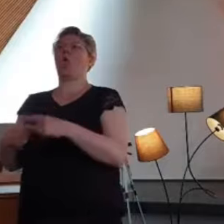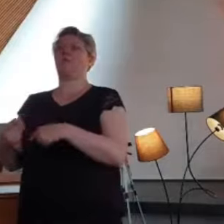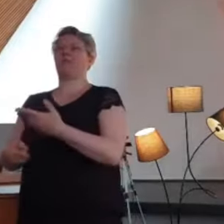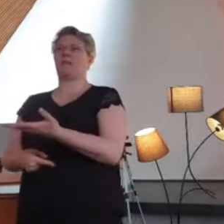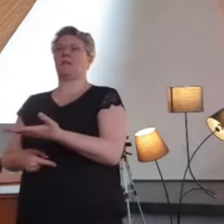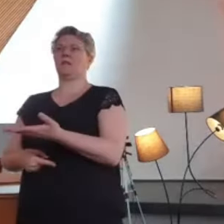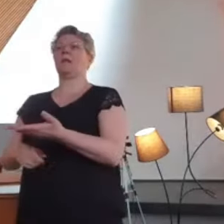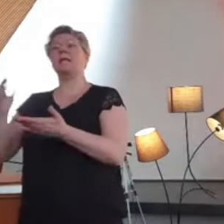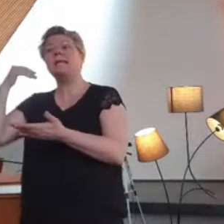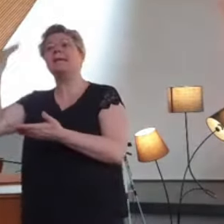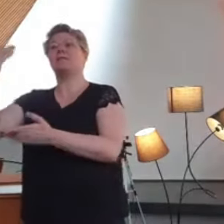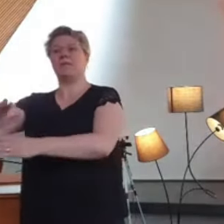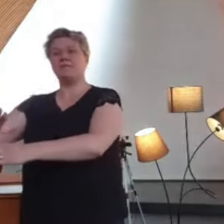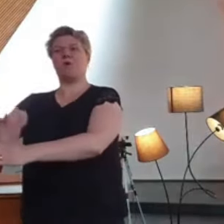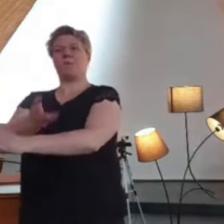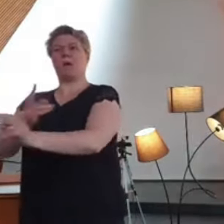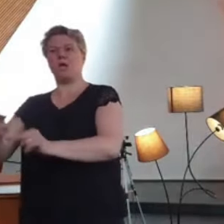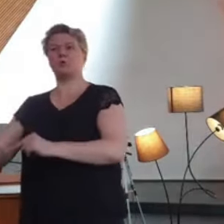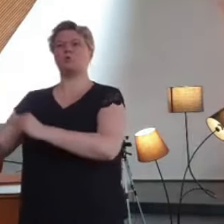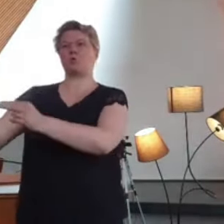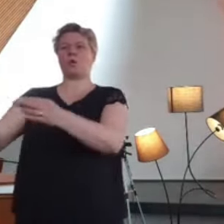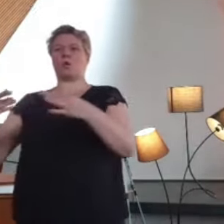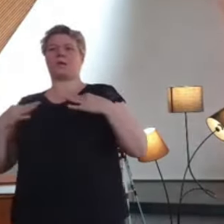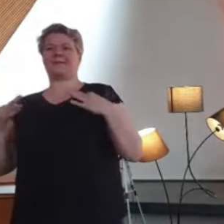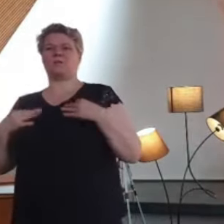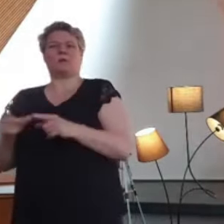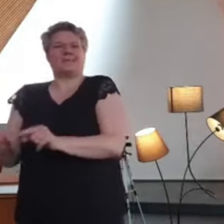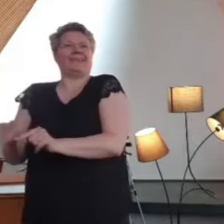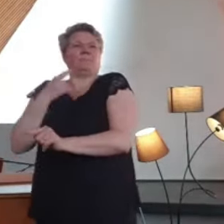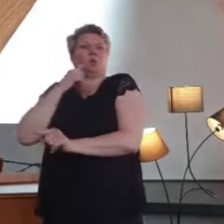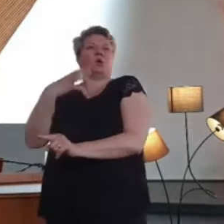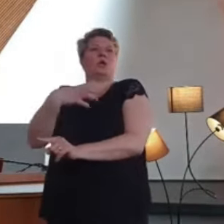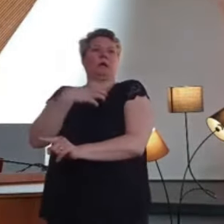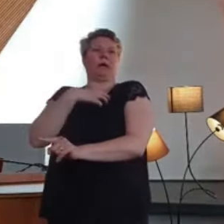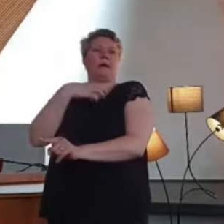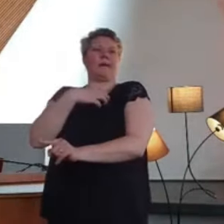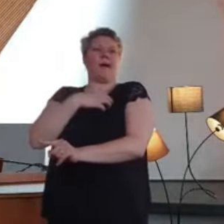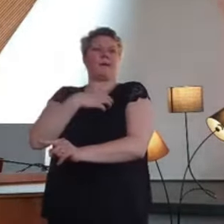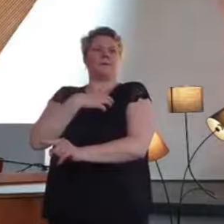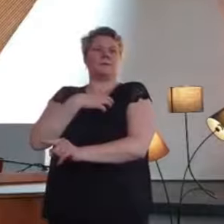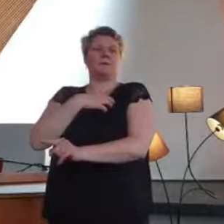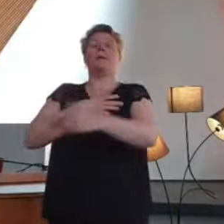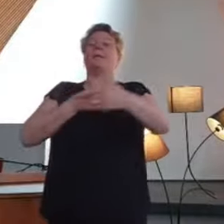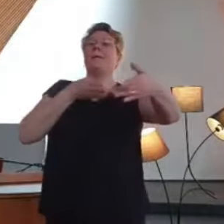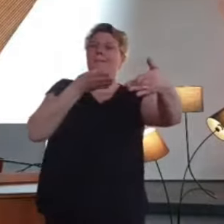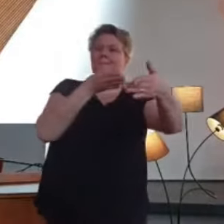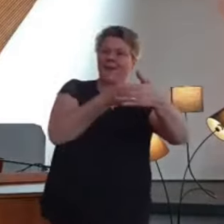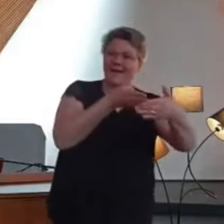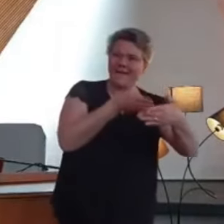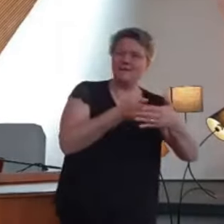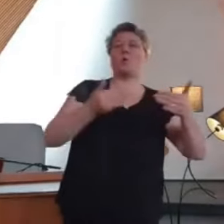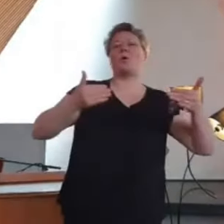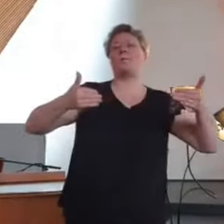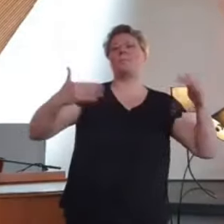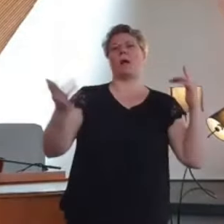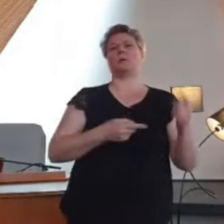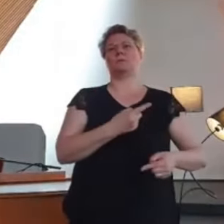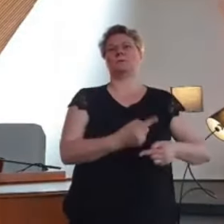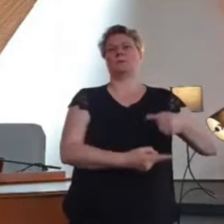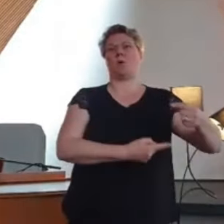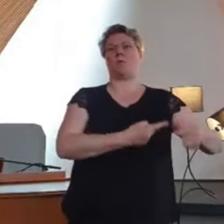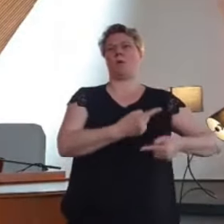was theoretisch vielleicht vorbeigehen kann. Und dass eine Behinderung vielleicht eher etwas